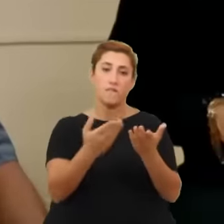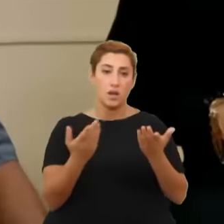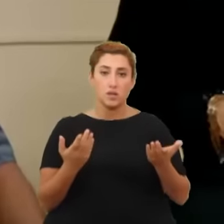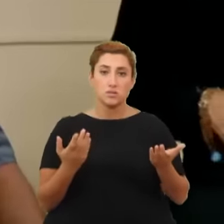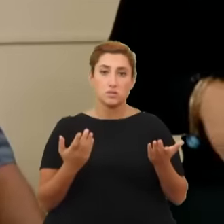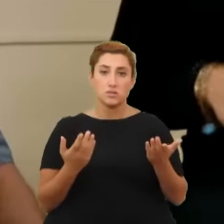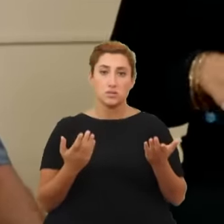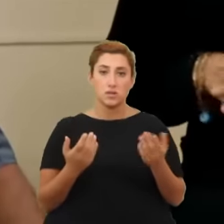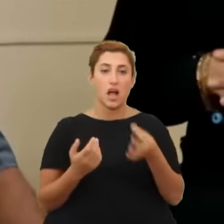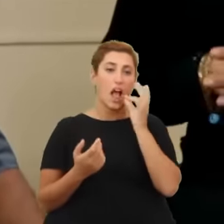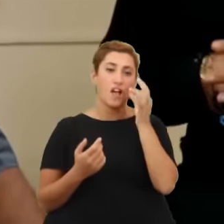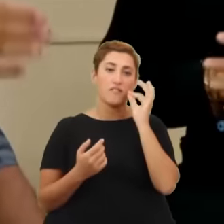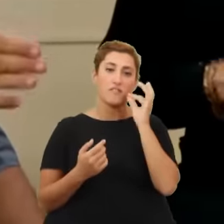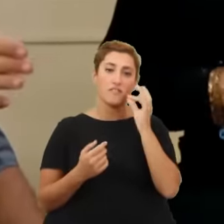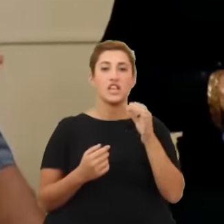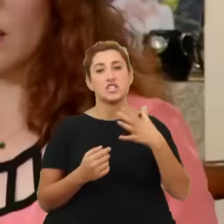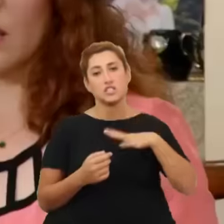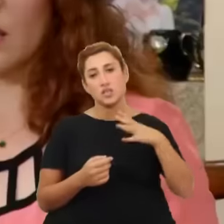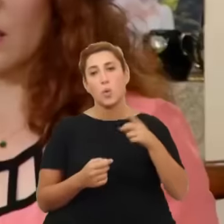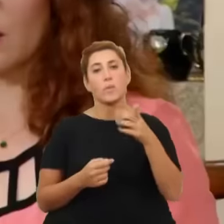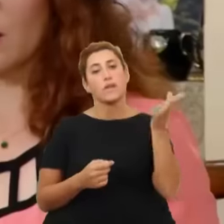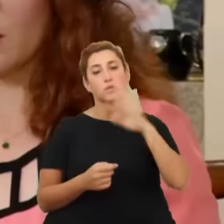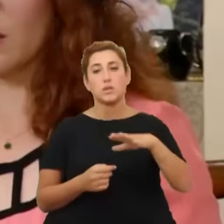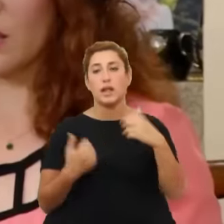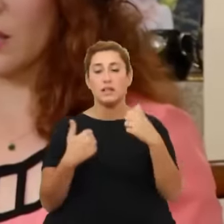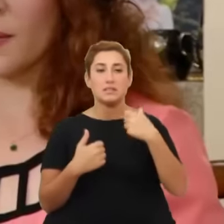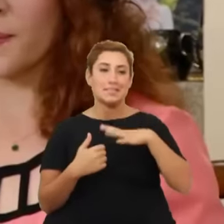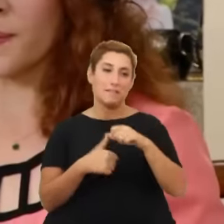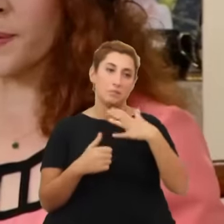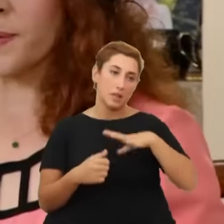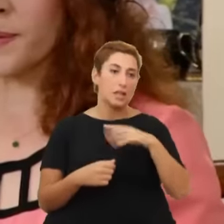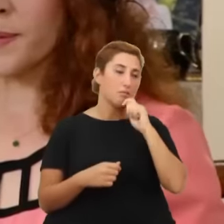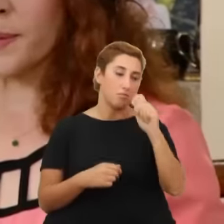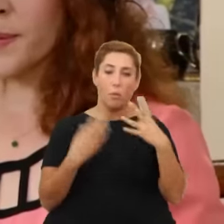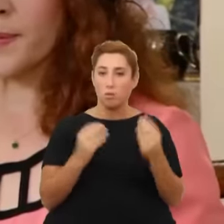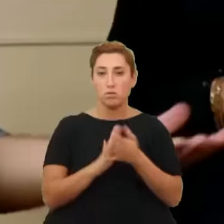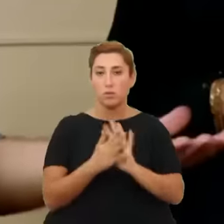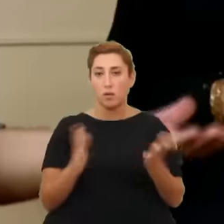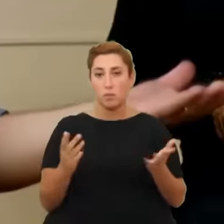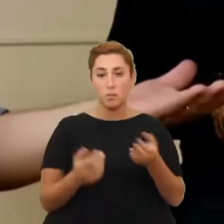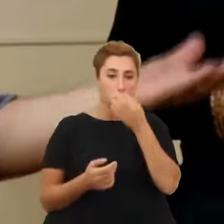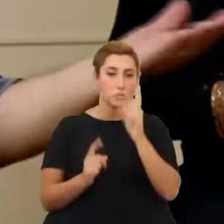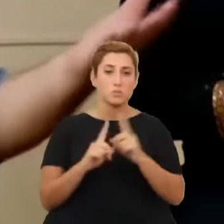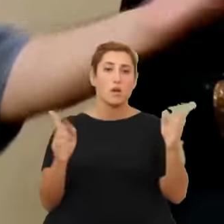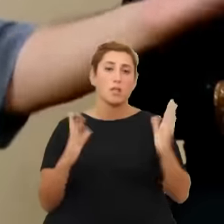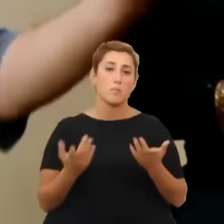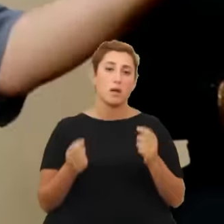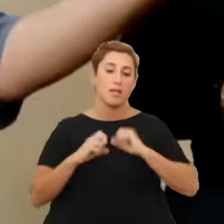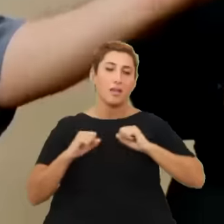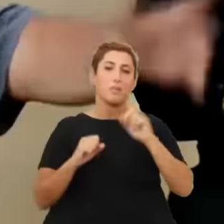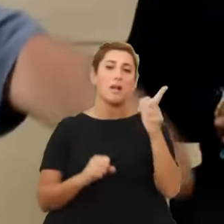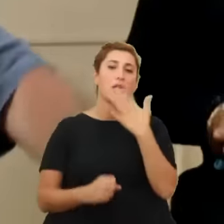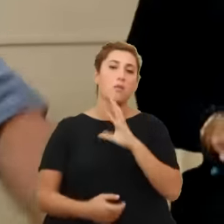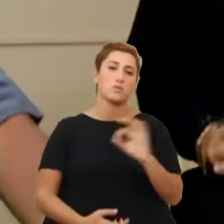onlara. Bir kahvenizi içersiniz. Ondan sonra isterseniz verirler, olur biter ya. Uzatmaya gerek yok. Buralıydı şurada.